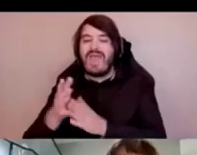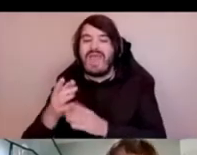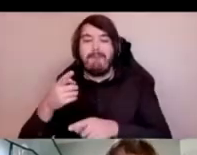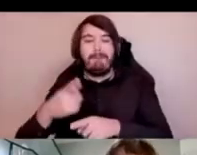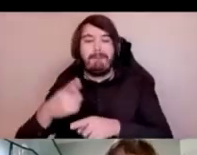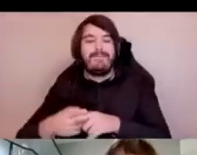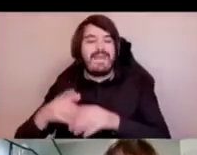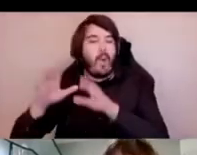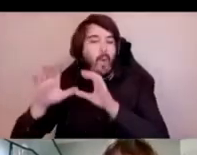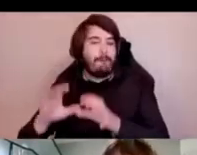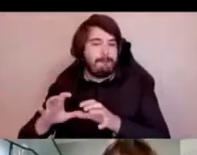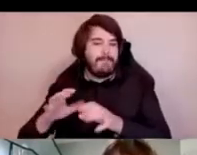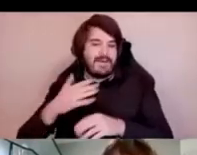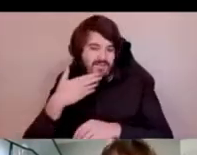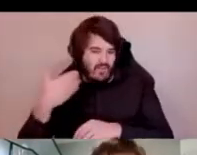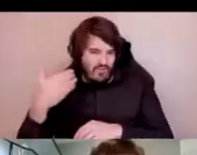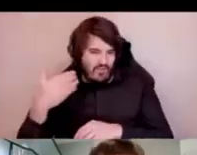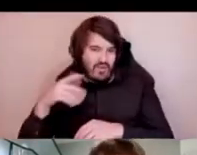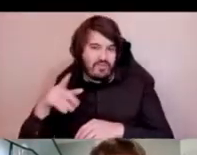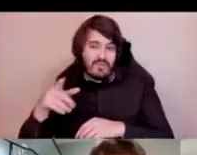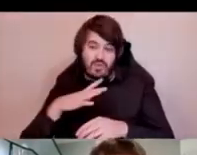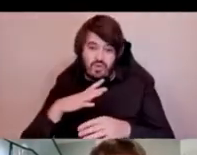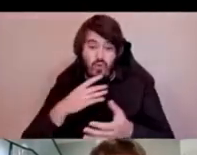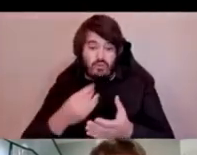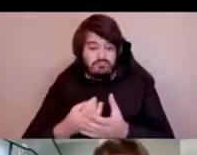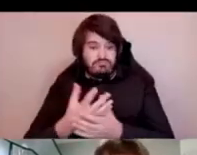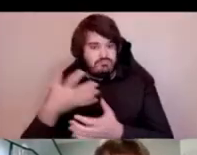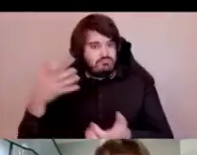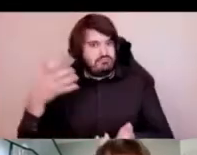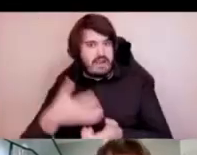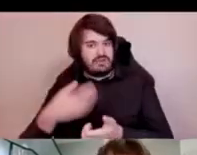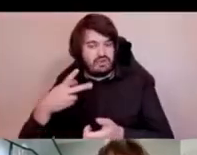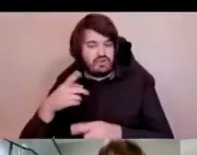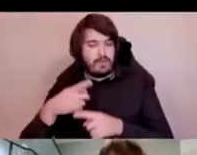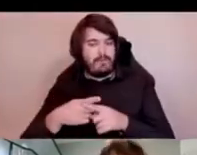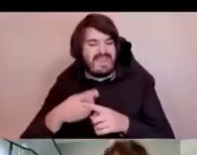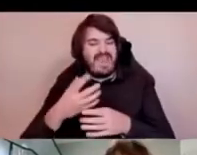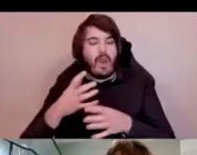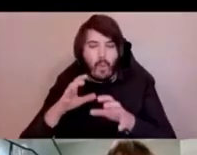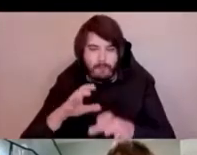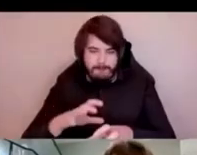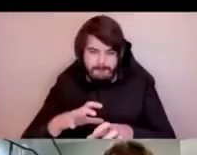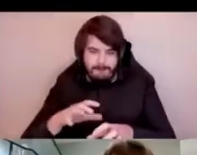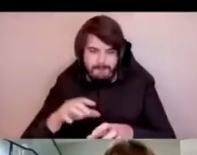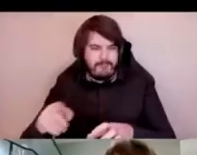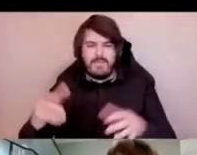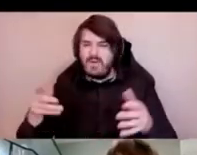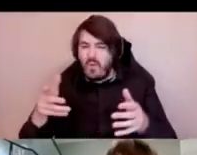a des cultures qui survivent vraiment bien à la mi-ombre. Ce sont les cultures plus délicates